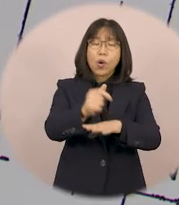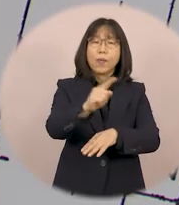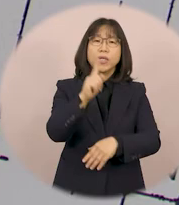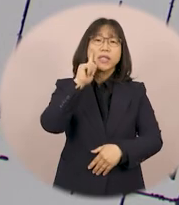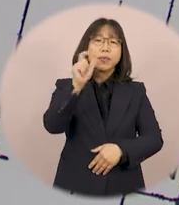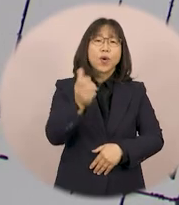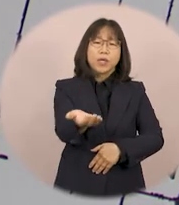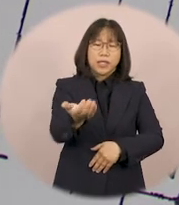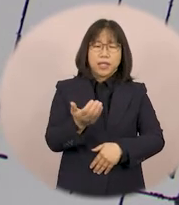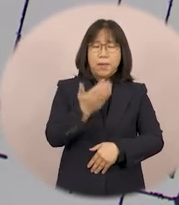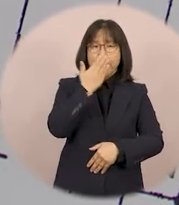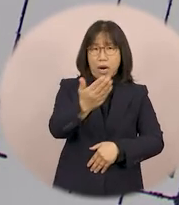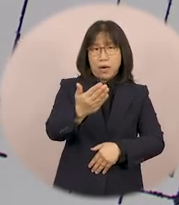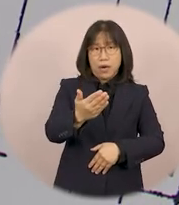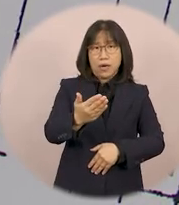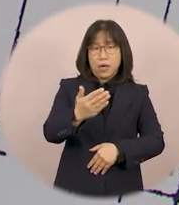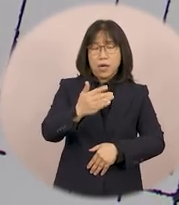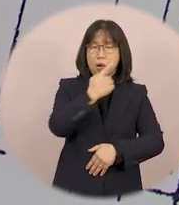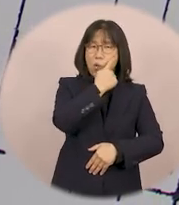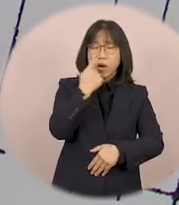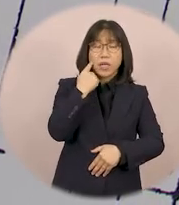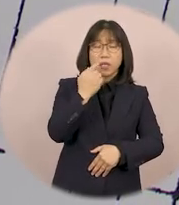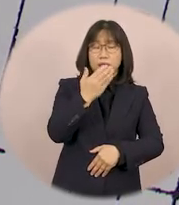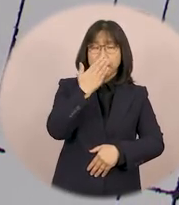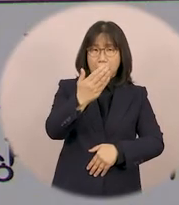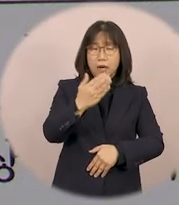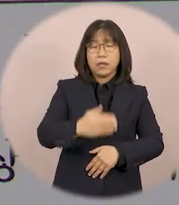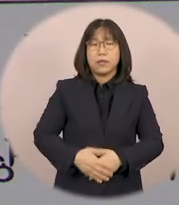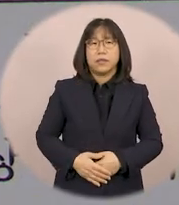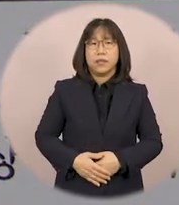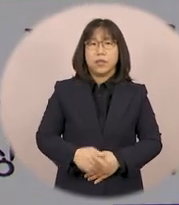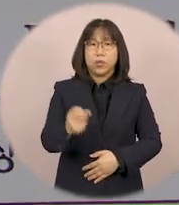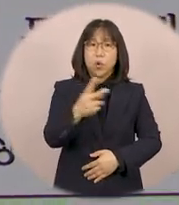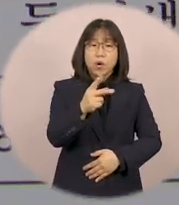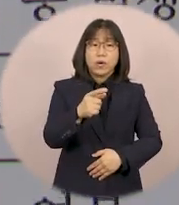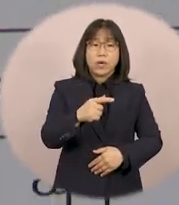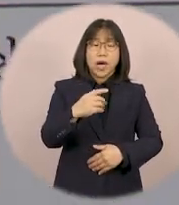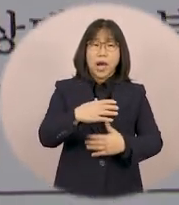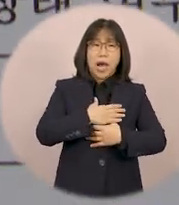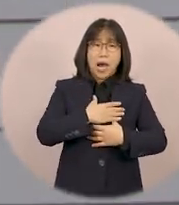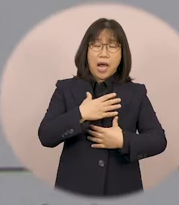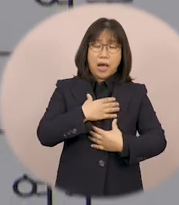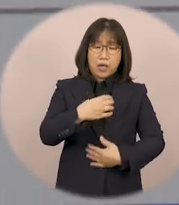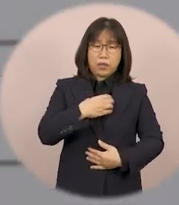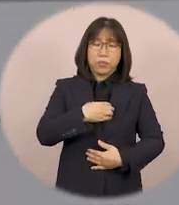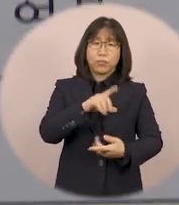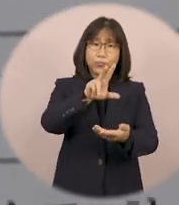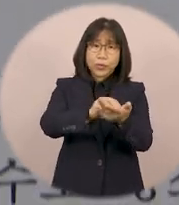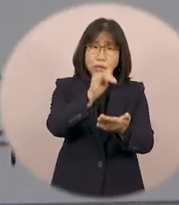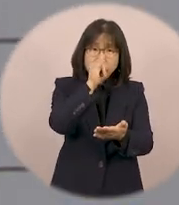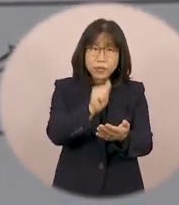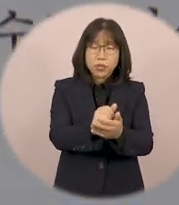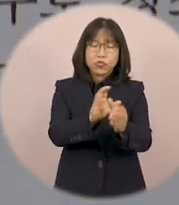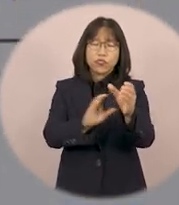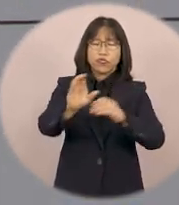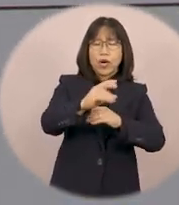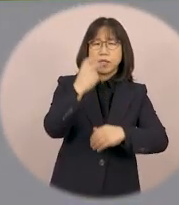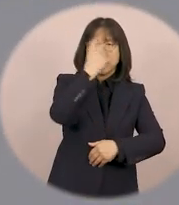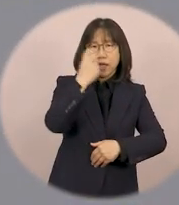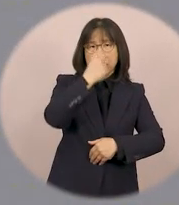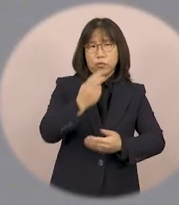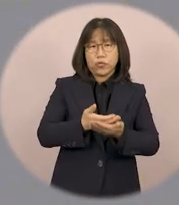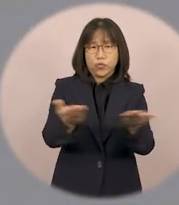있으며 안전점검 결과 취업 건축물로 판단될 경우 추가 정밀 점검이나 안전진단을 받도록 할